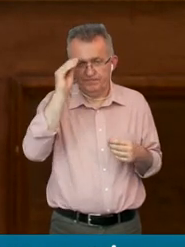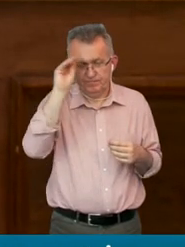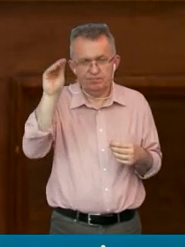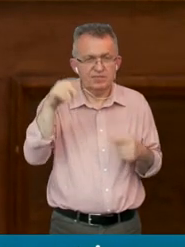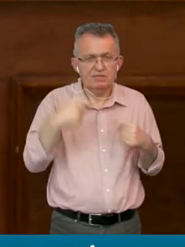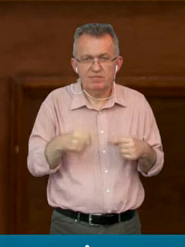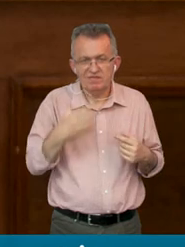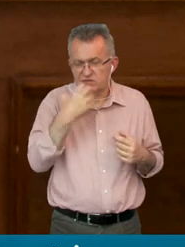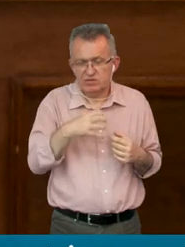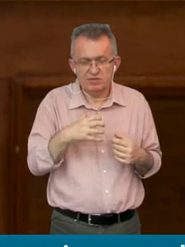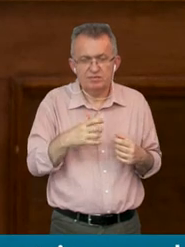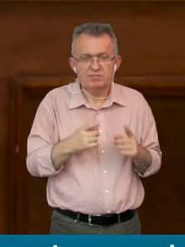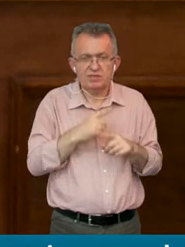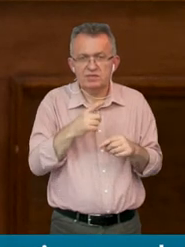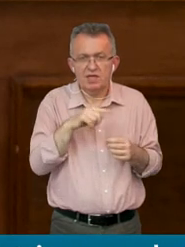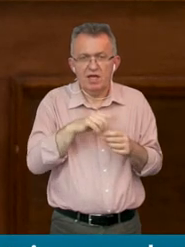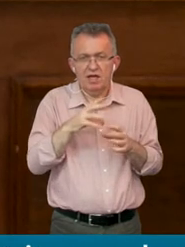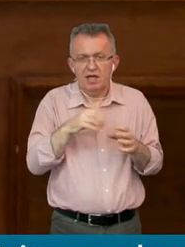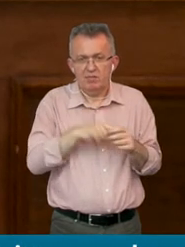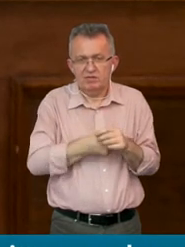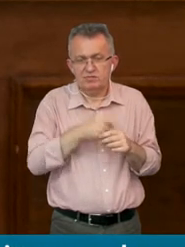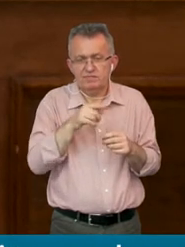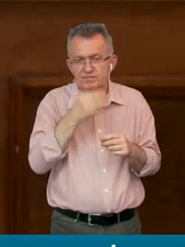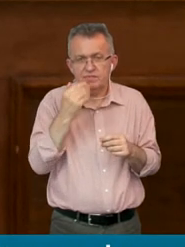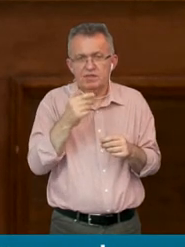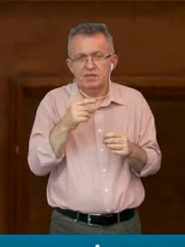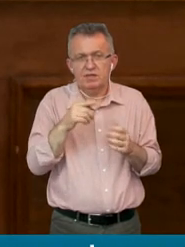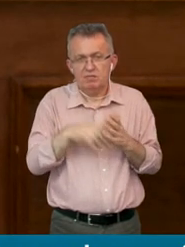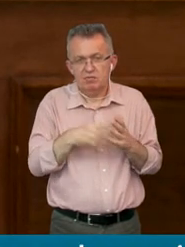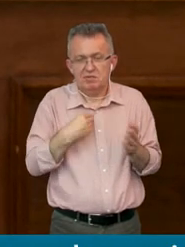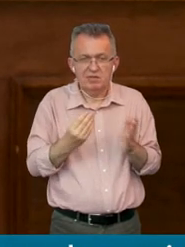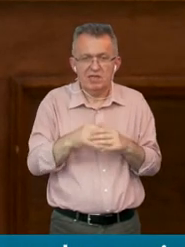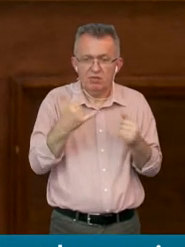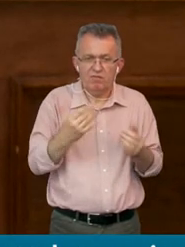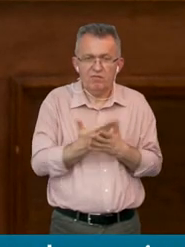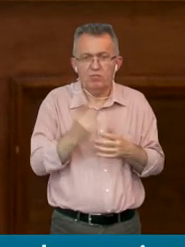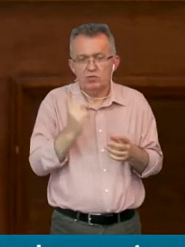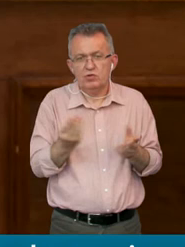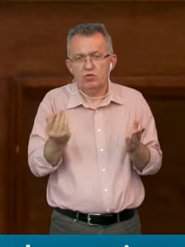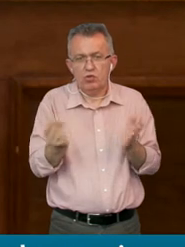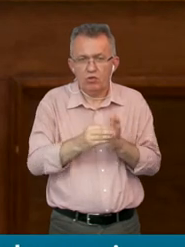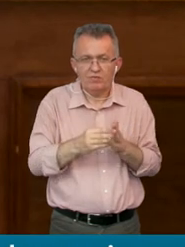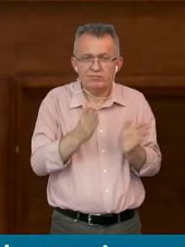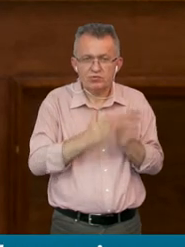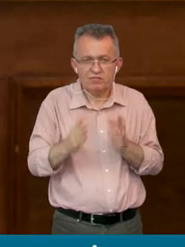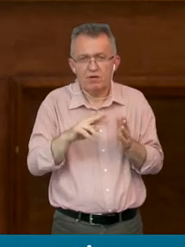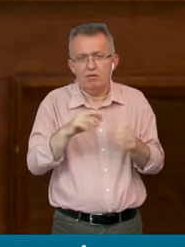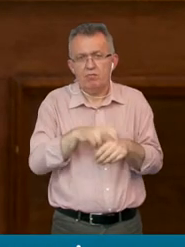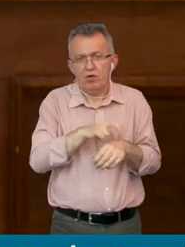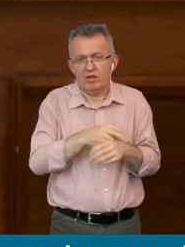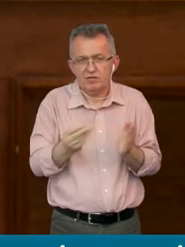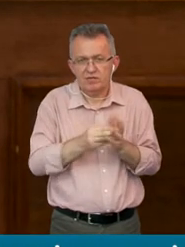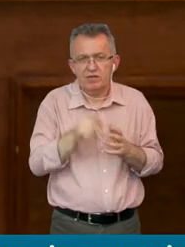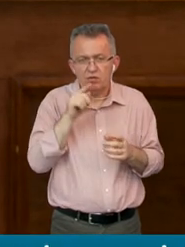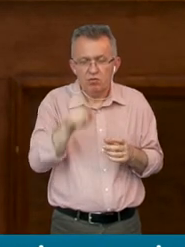przez administratora sieci gazowniczej. W trakcie wyszły pewne rzeczy, trzeba było przygotować dodatkowych projekty. No